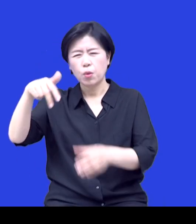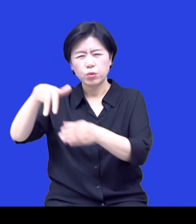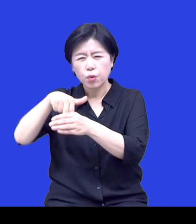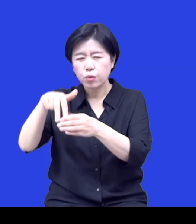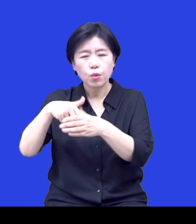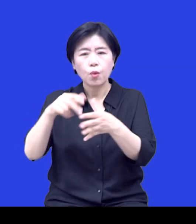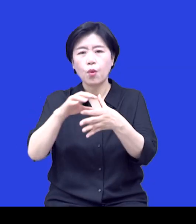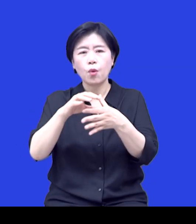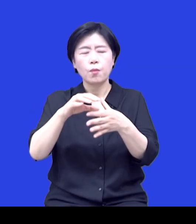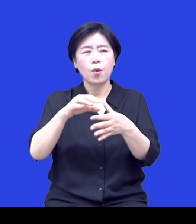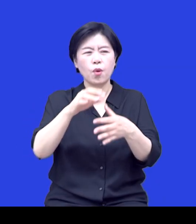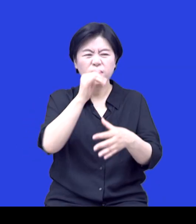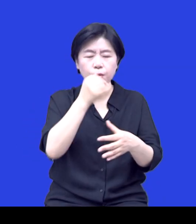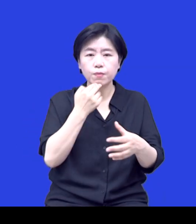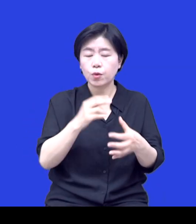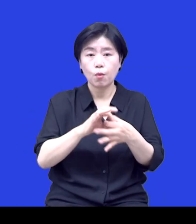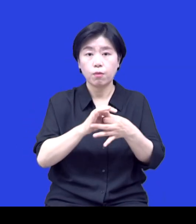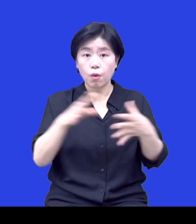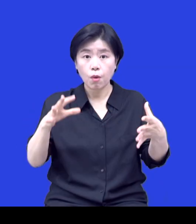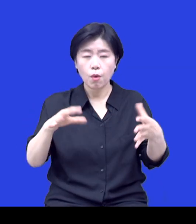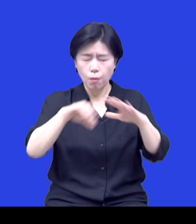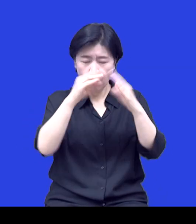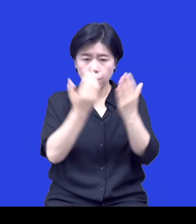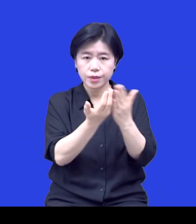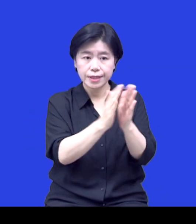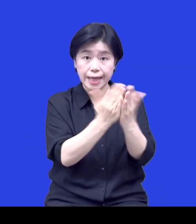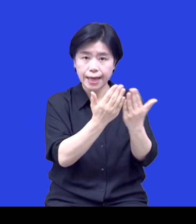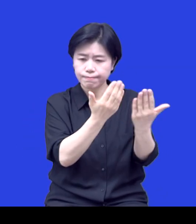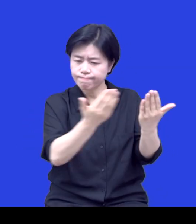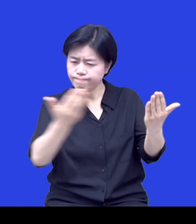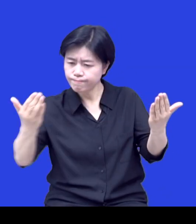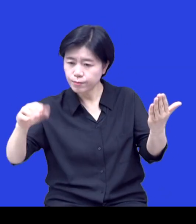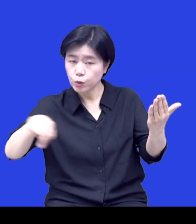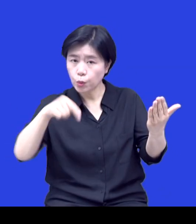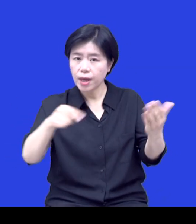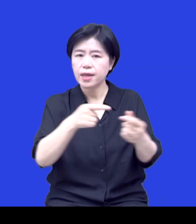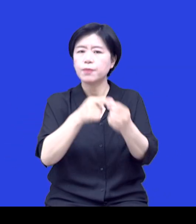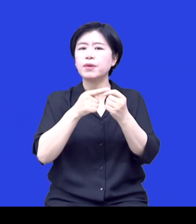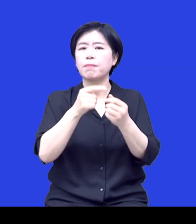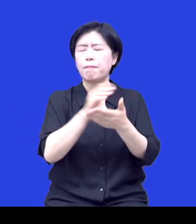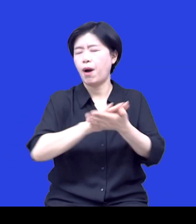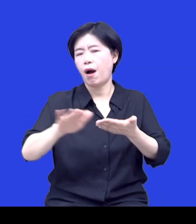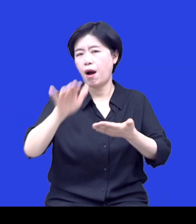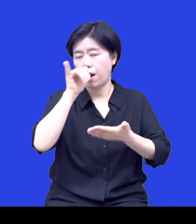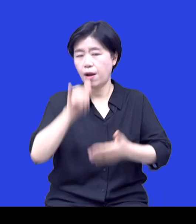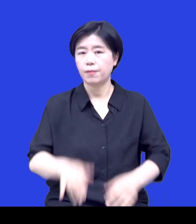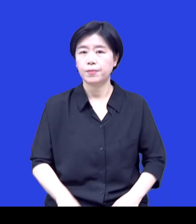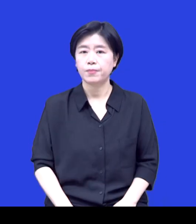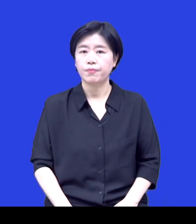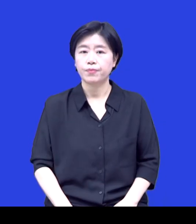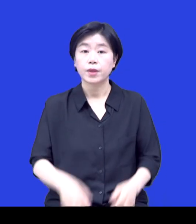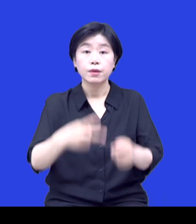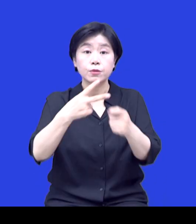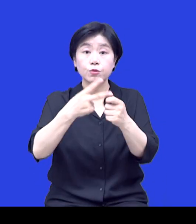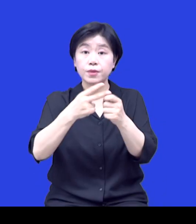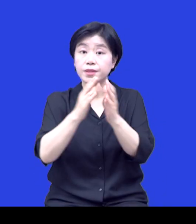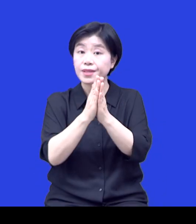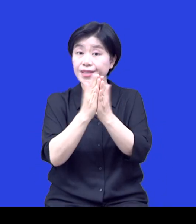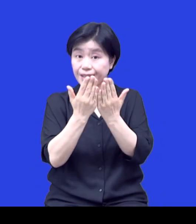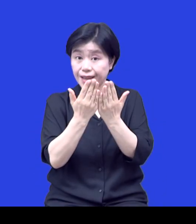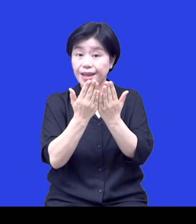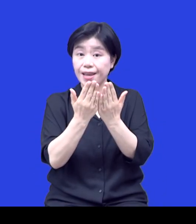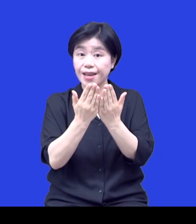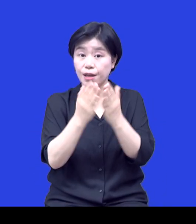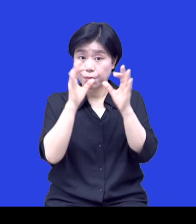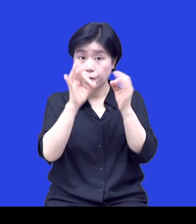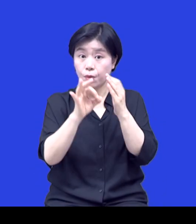2-3달을. 그러면서 그 해에 책 중에 하나로 꼽혔고 그다음에 칼과 칼집 두 번째 책이 나왔을 때